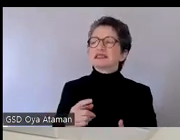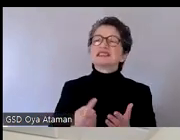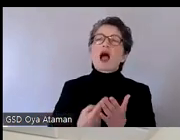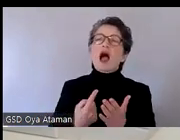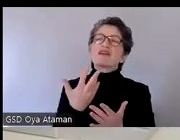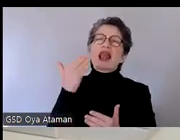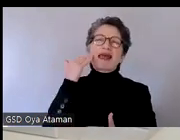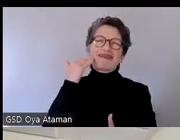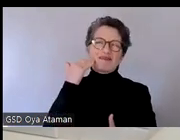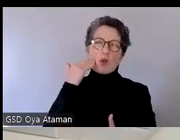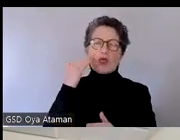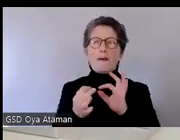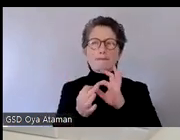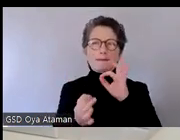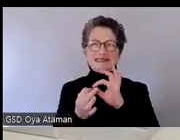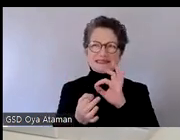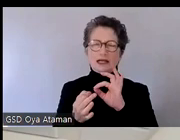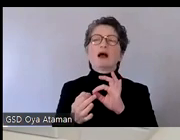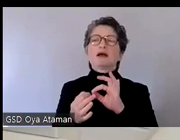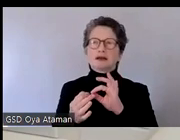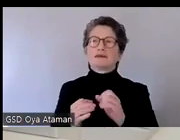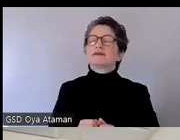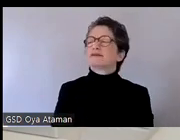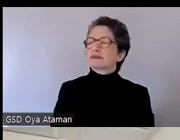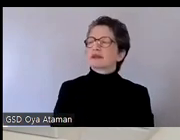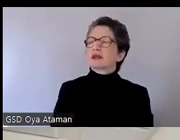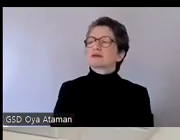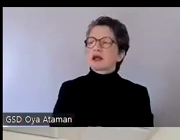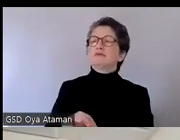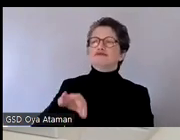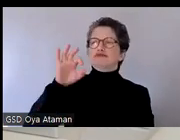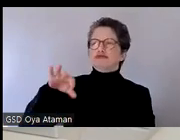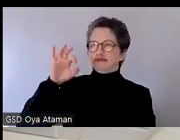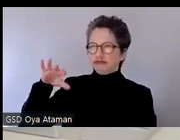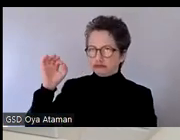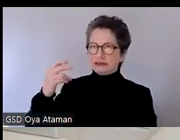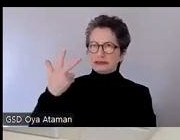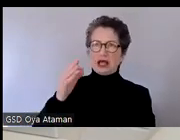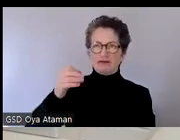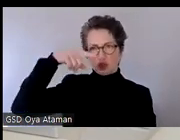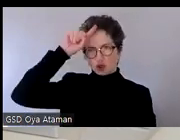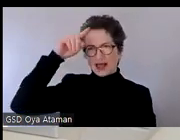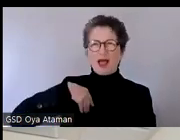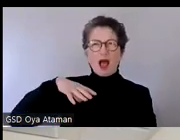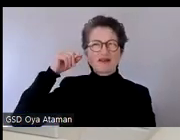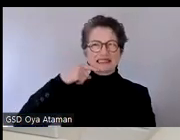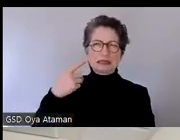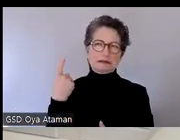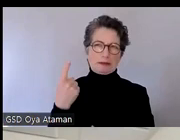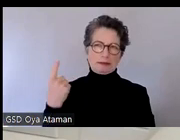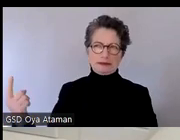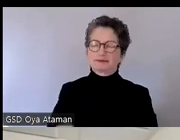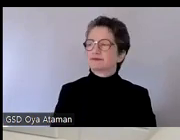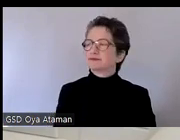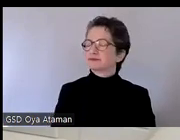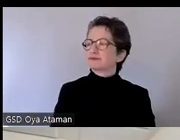Landes wurden Botschafter ernannt und das sind drei in Deutschland, die ich am Anfang genannt habe.